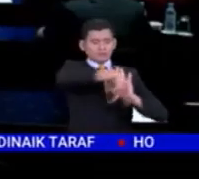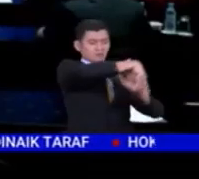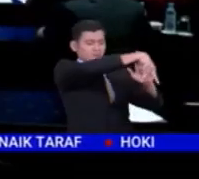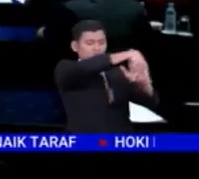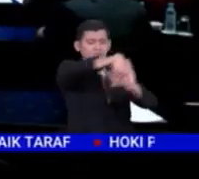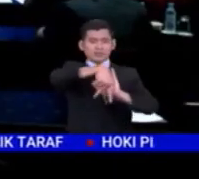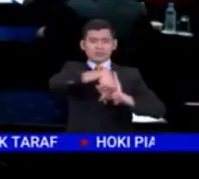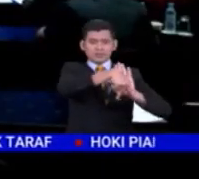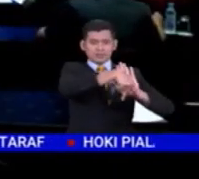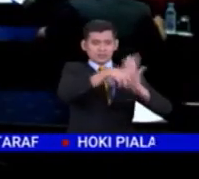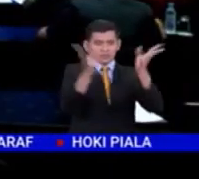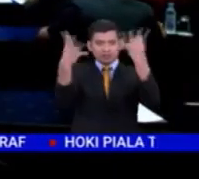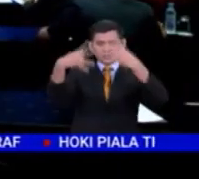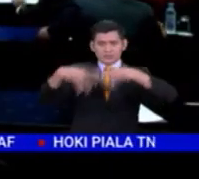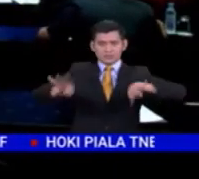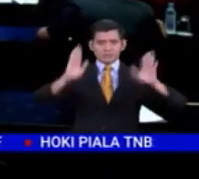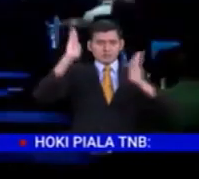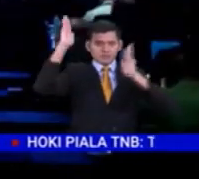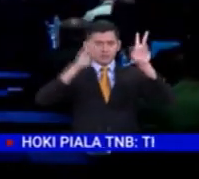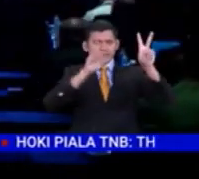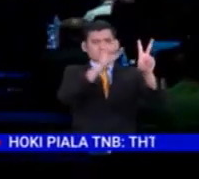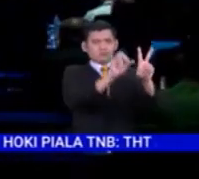Kebangsaan 2022.